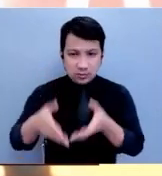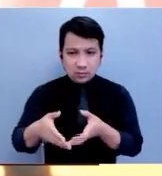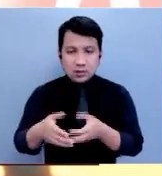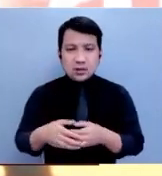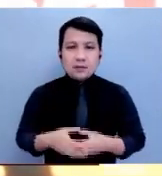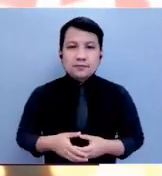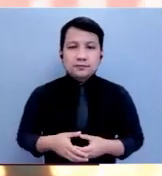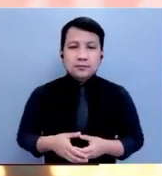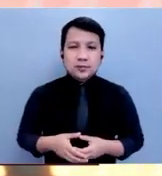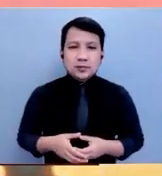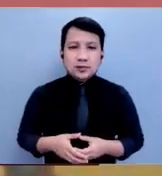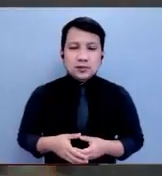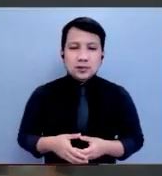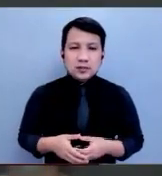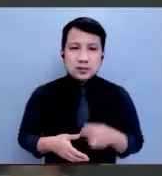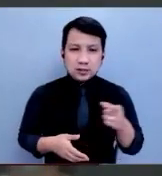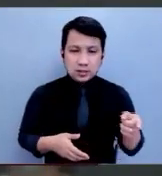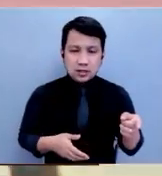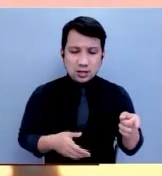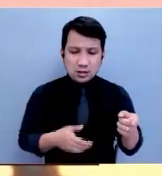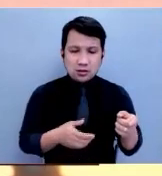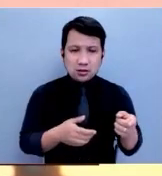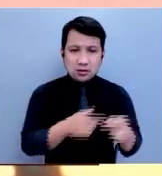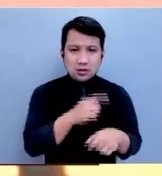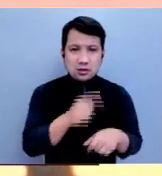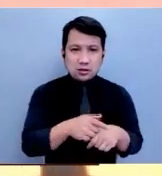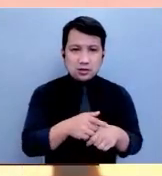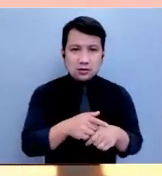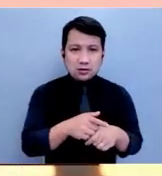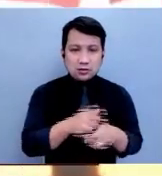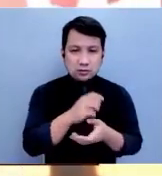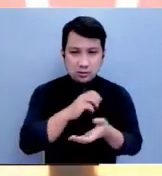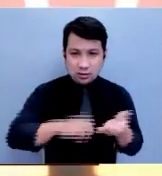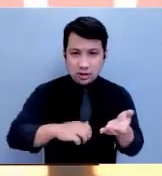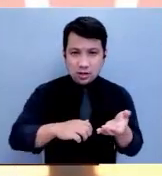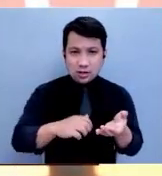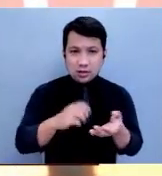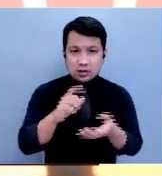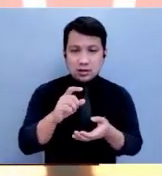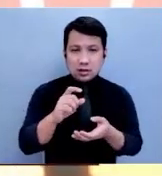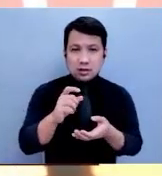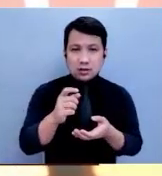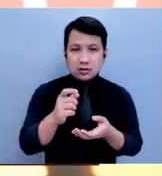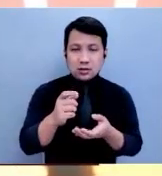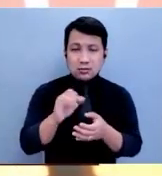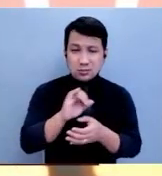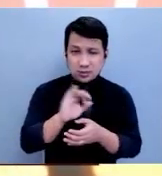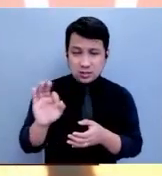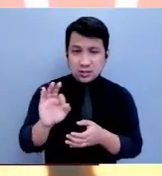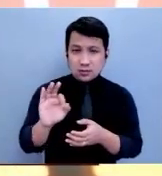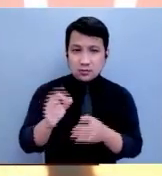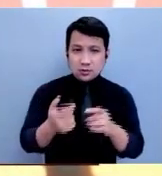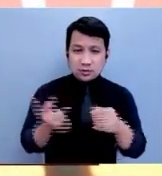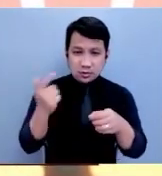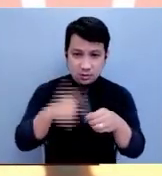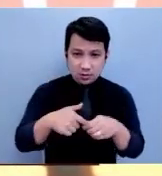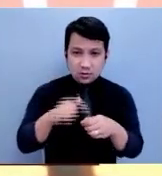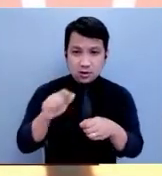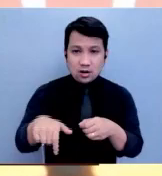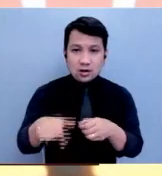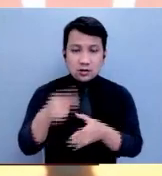Sa long term naman, iaatas po natin. Kapag pumalo ang presyo ng